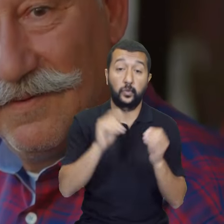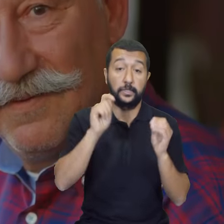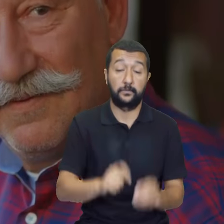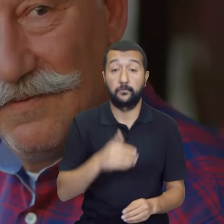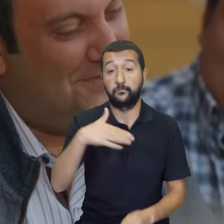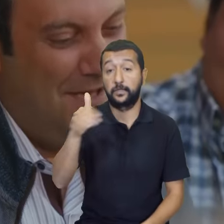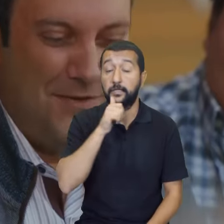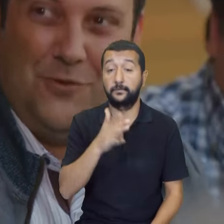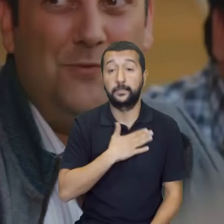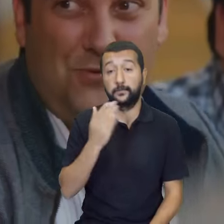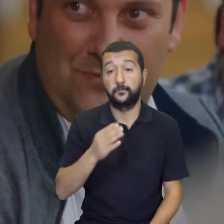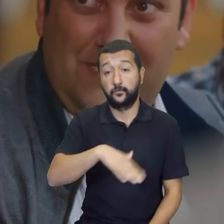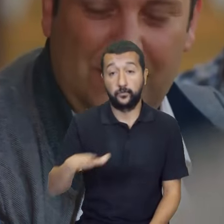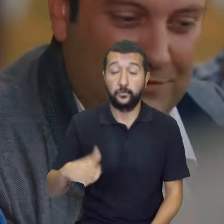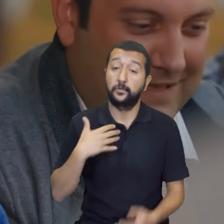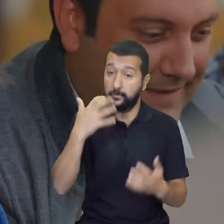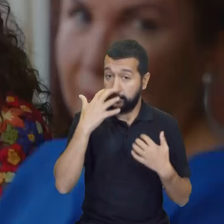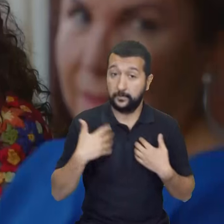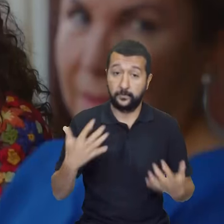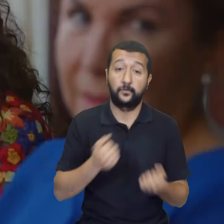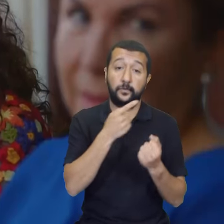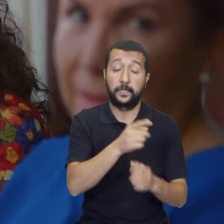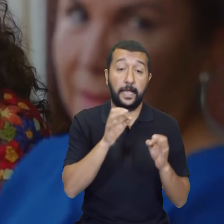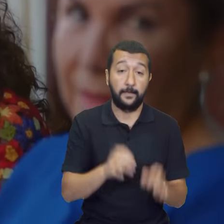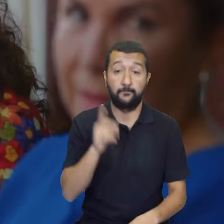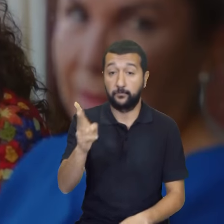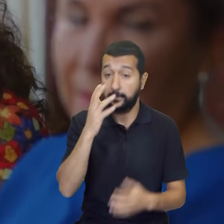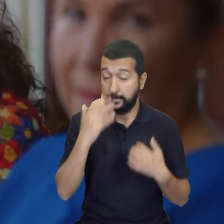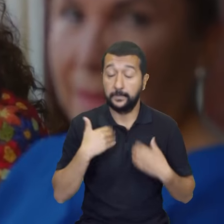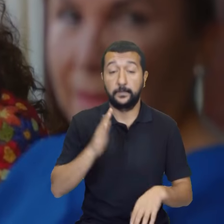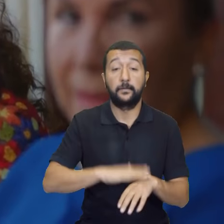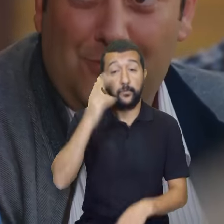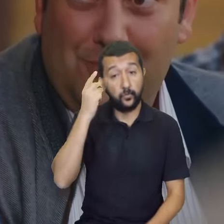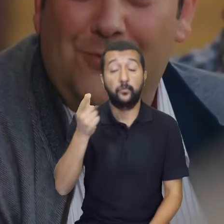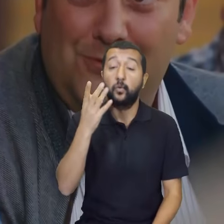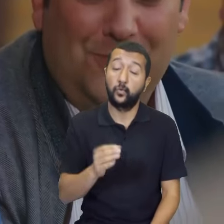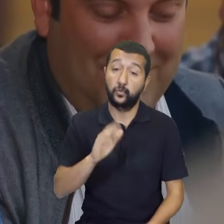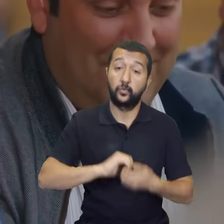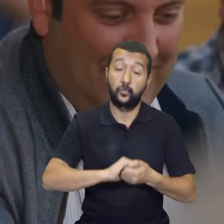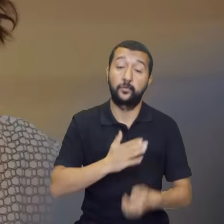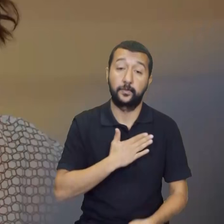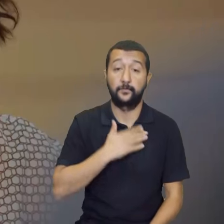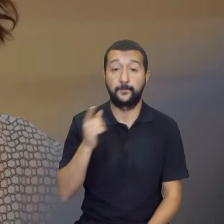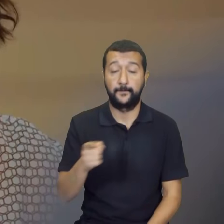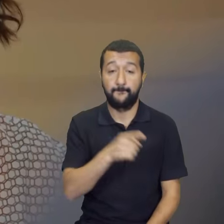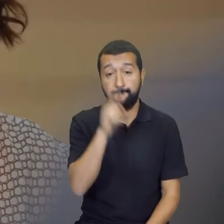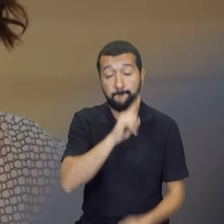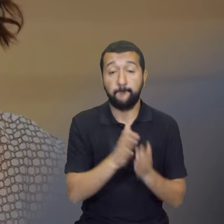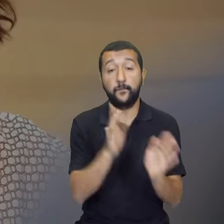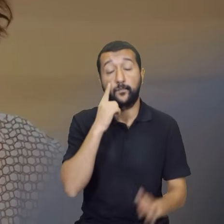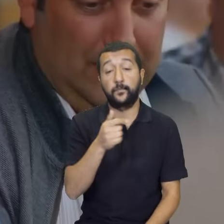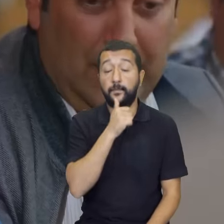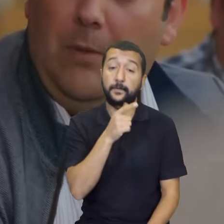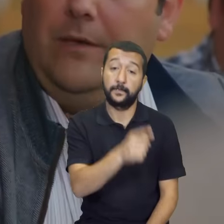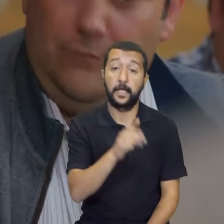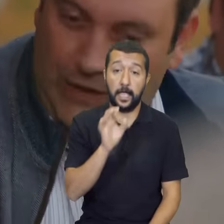çevirip gönderdi adamı, sağ olsun. Çoluğumun çocuğumun rızkını kurtardı. Hem onun yaptığı iyilikleri unutamam ben. Ne olursa olsun dostum o benim yani. O yüzden kusura bakma Münir